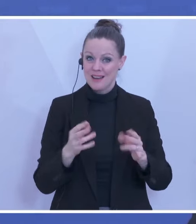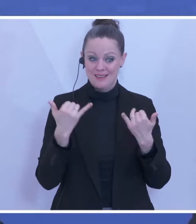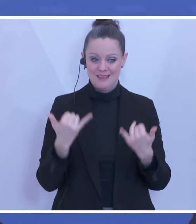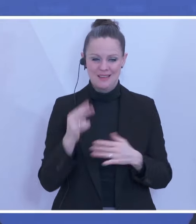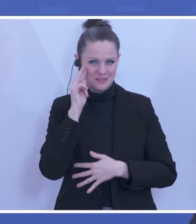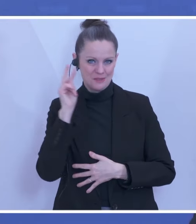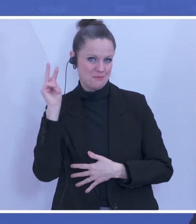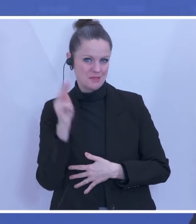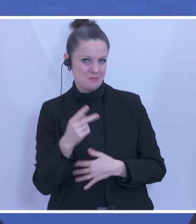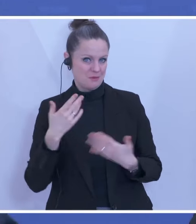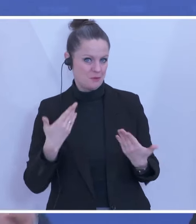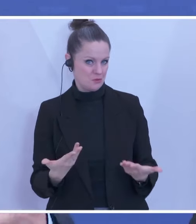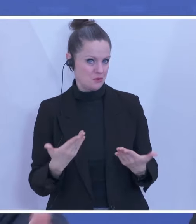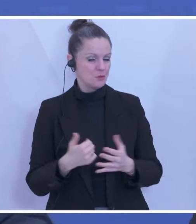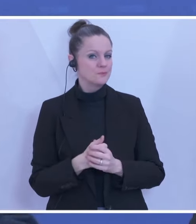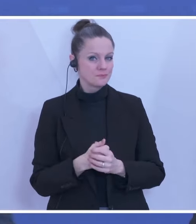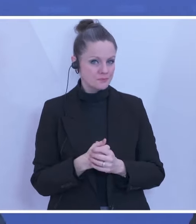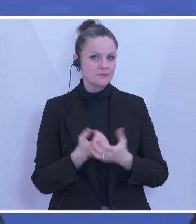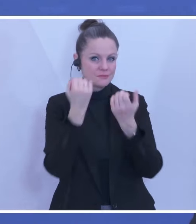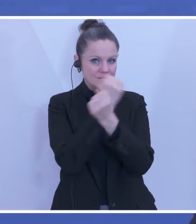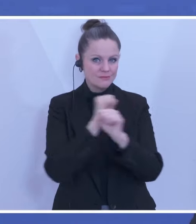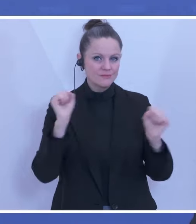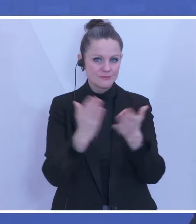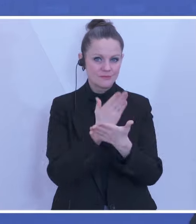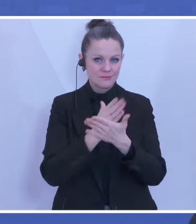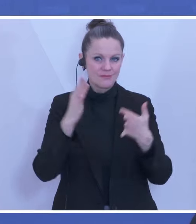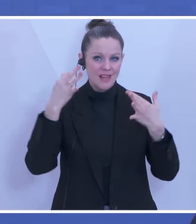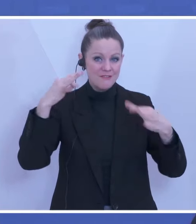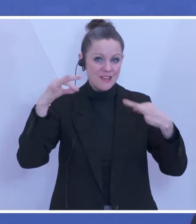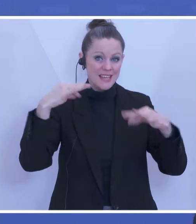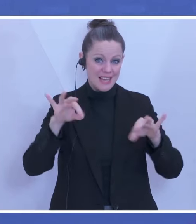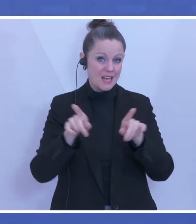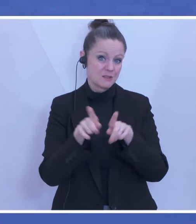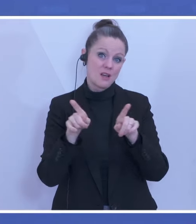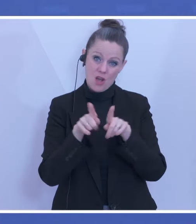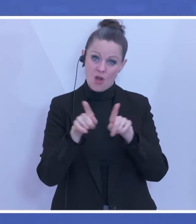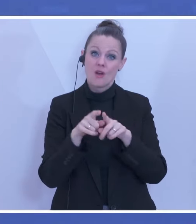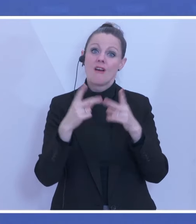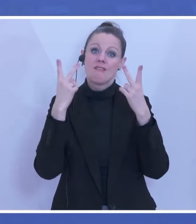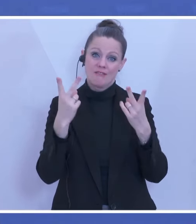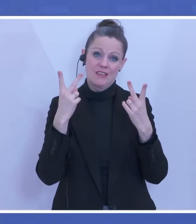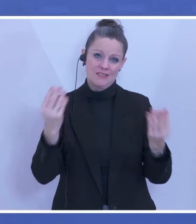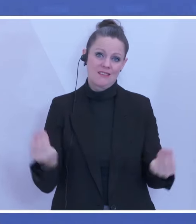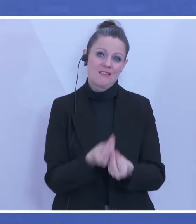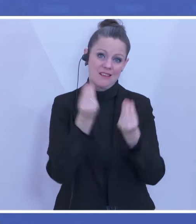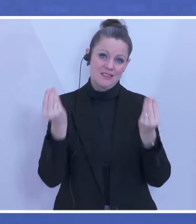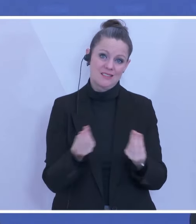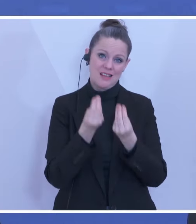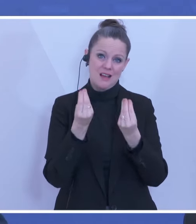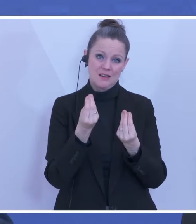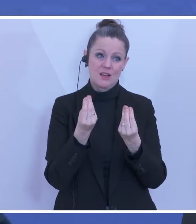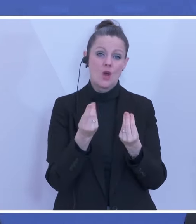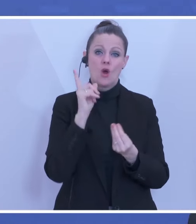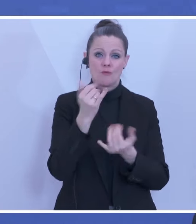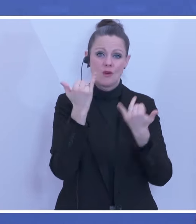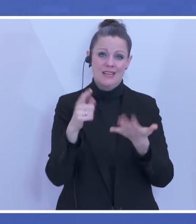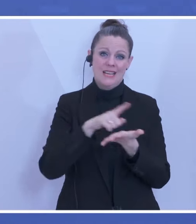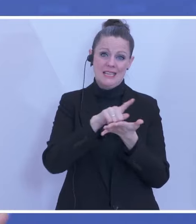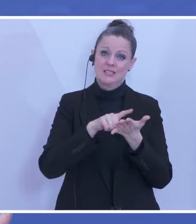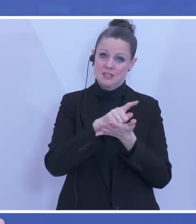Perspektive der demokratischen Entscheidungsfähigkeit auch mal ein Meilenstein in eher turbulenten Zeiten.